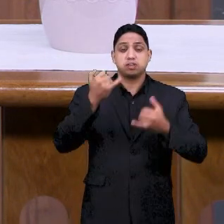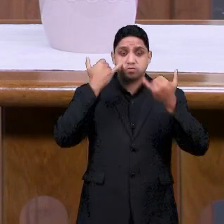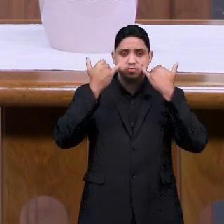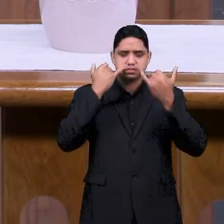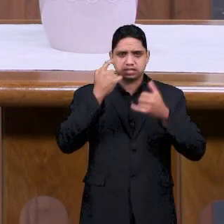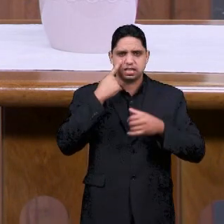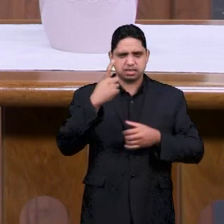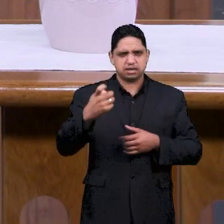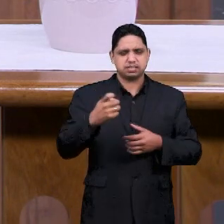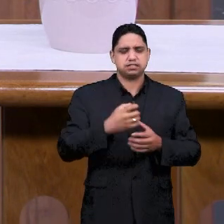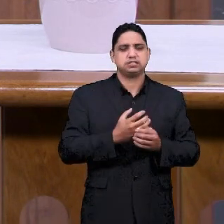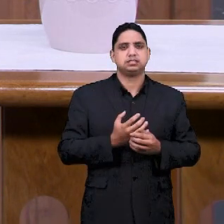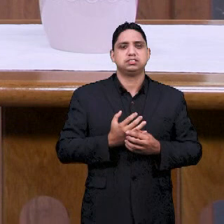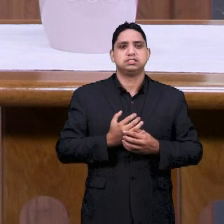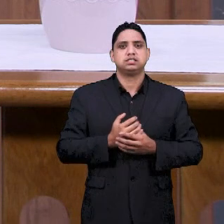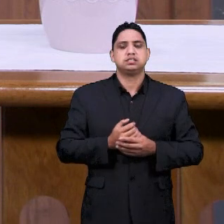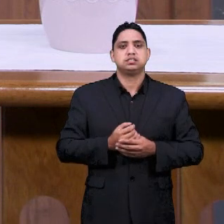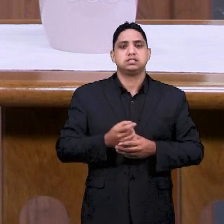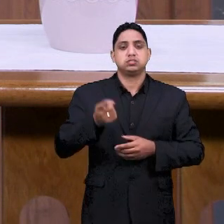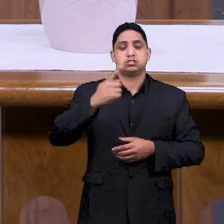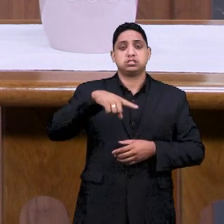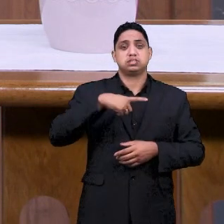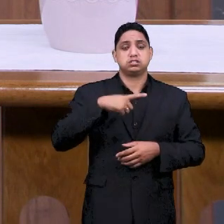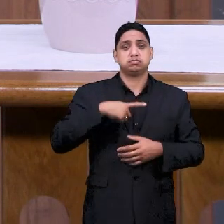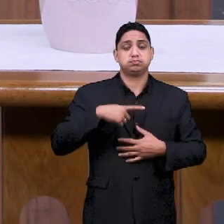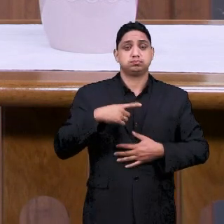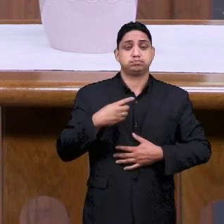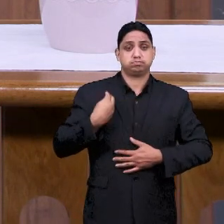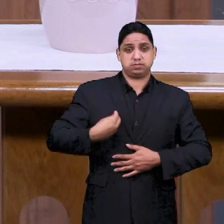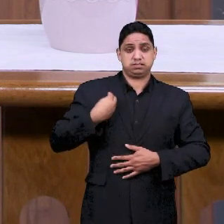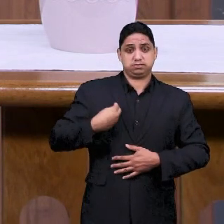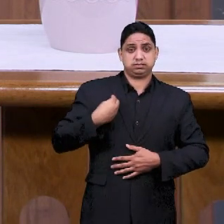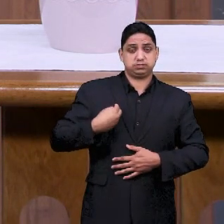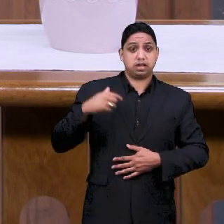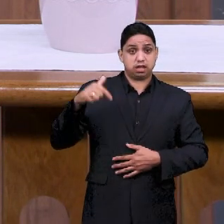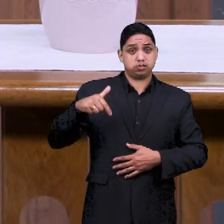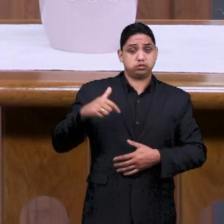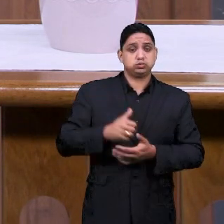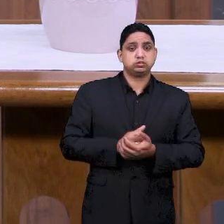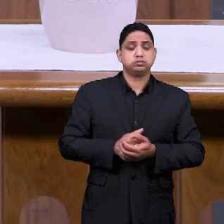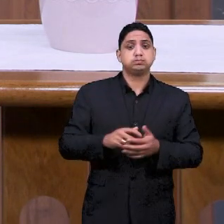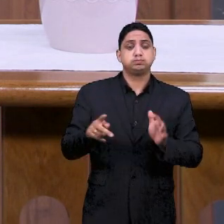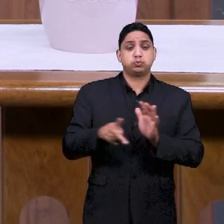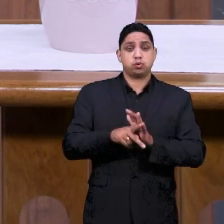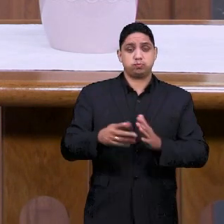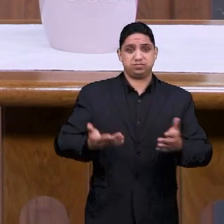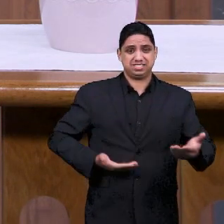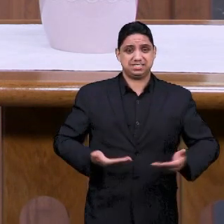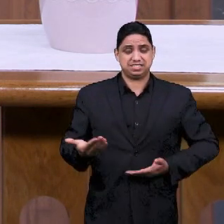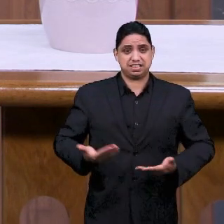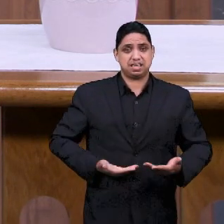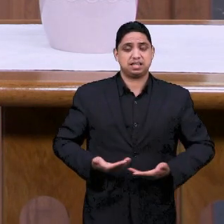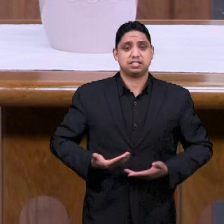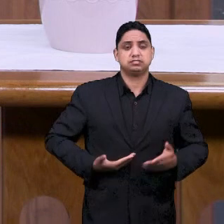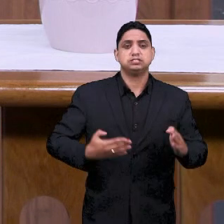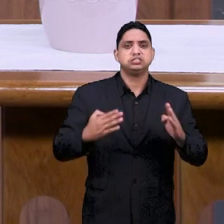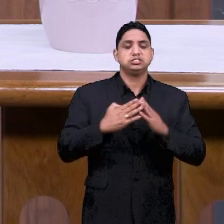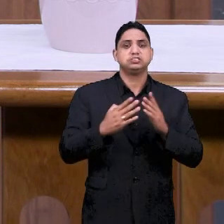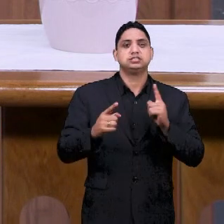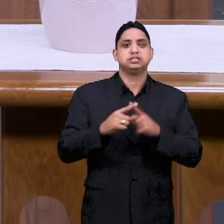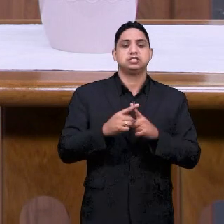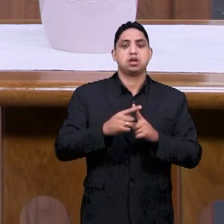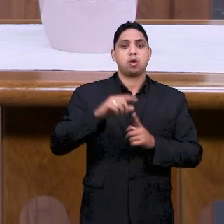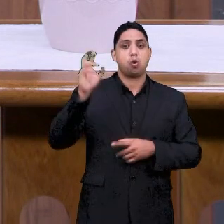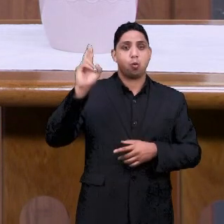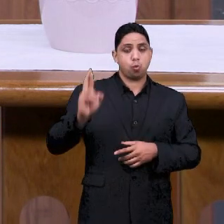intéressante ici à propos de cette programmation. Nous allons voir la participation dans cette programmation de nos frères des églises